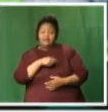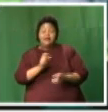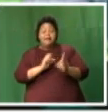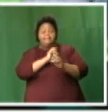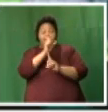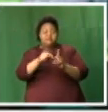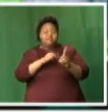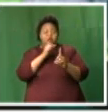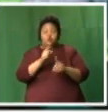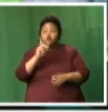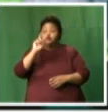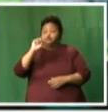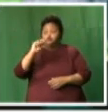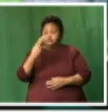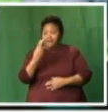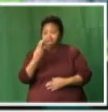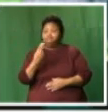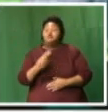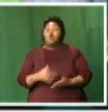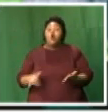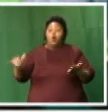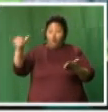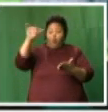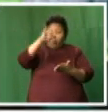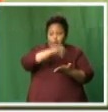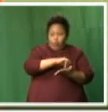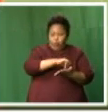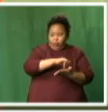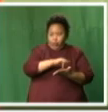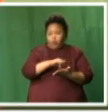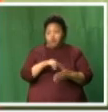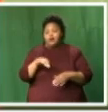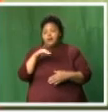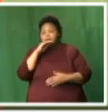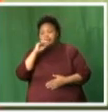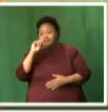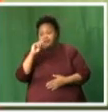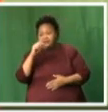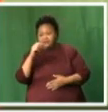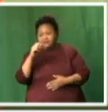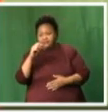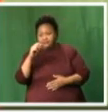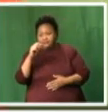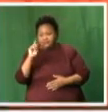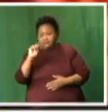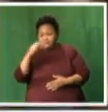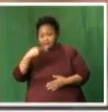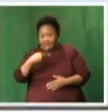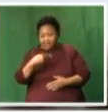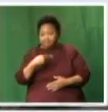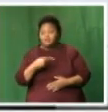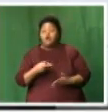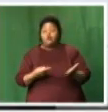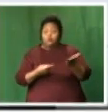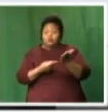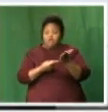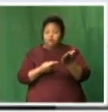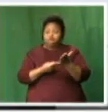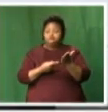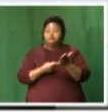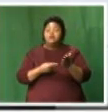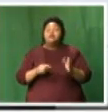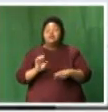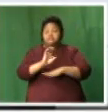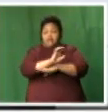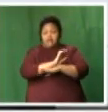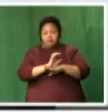eQatar ngalesibili kanti kubheke ukuthi ngalesine abe sekasedolobheni elikhulu iYaounde eveni laseCameroon. Umbiko lochamuka